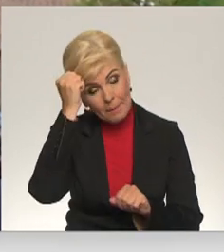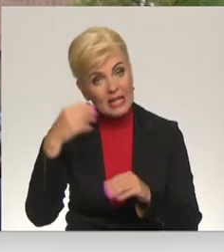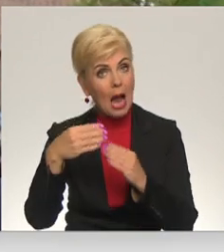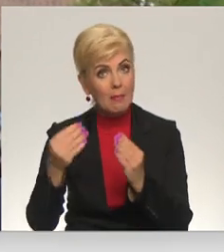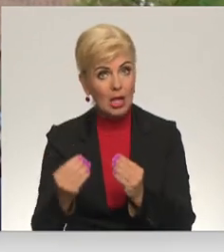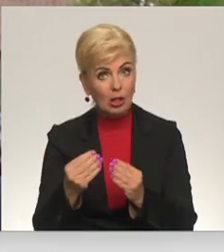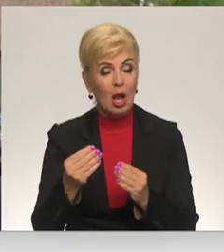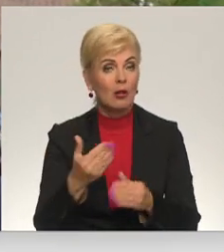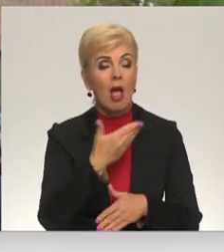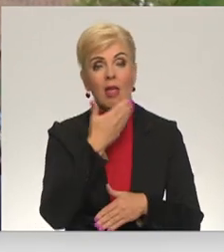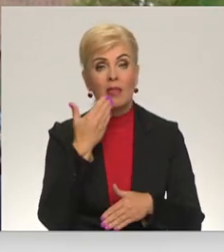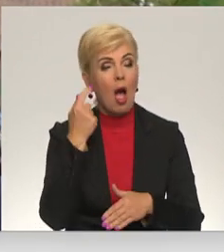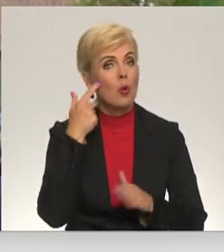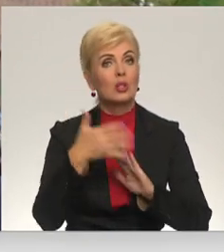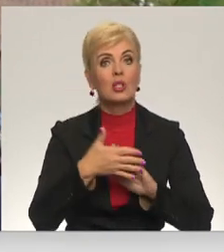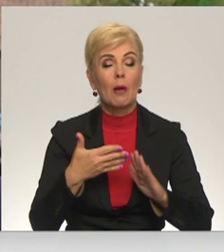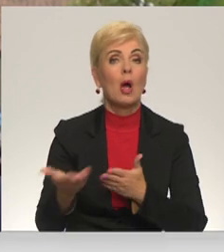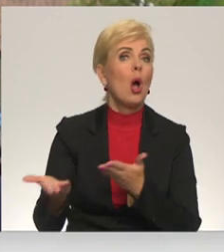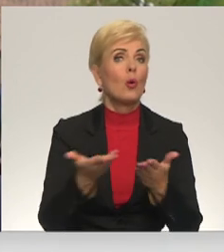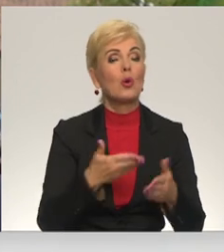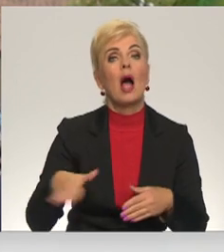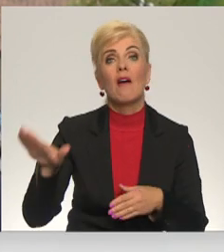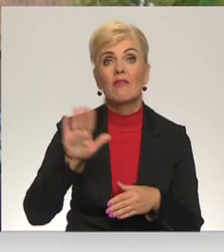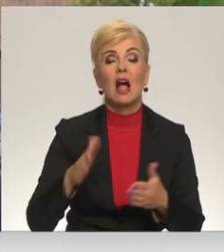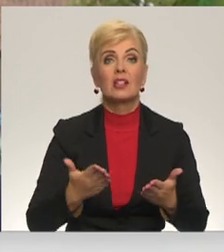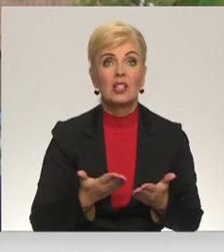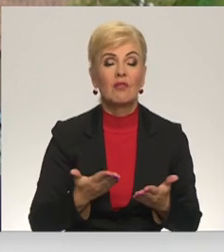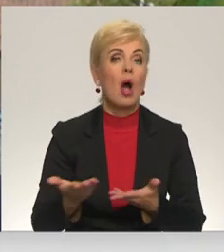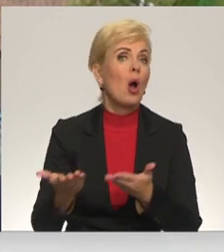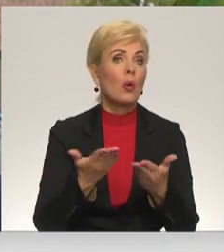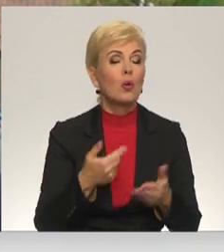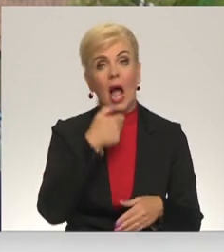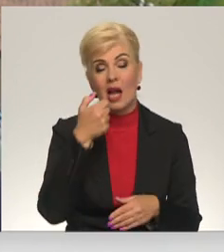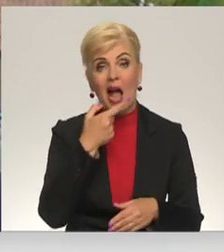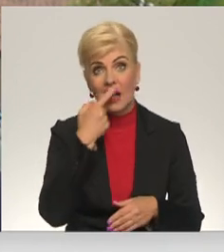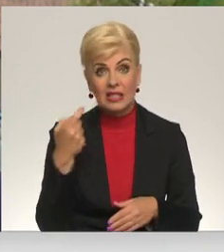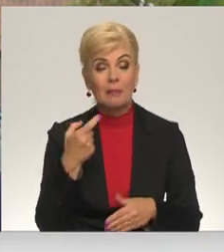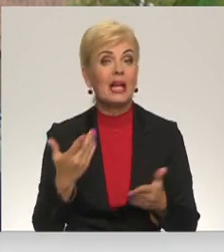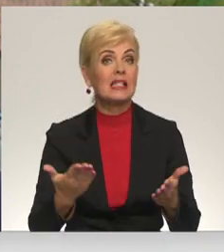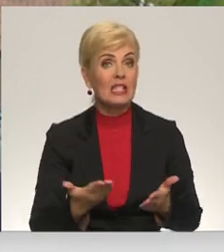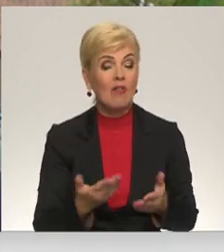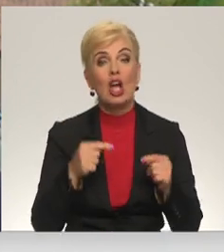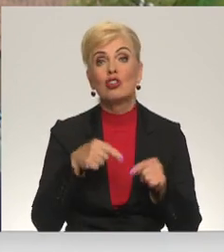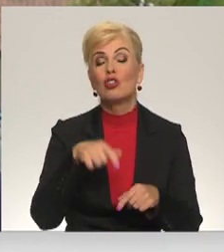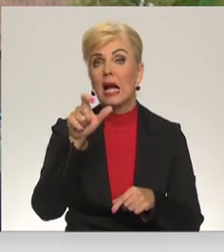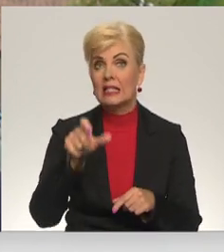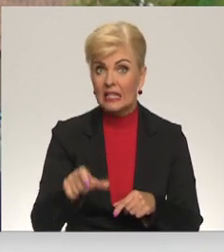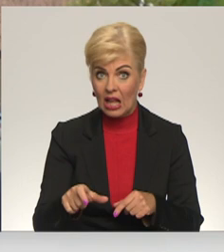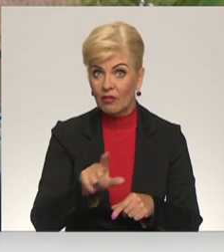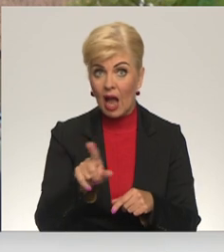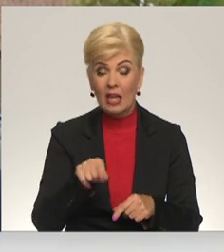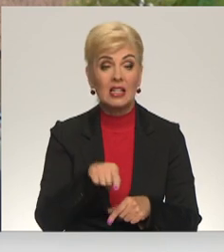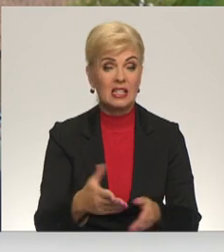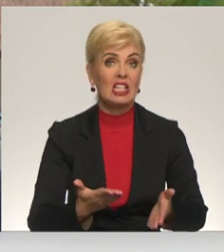nav sapratuši, kurā valstī viņi dzīvo un kurā gadsimtā viņi dzīvo. Šie cilvēki fiziski atrodas